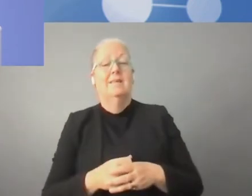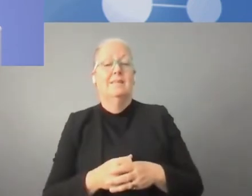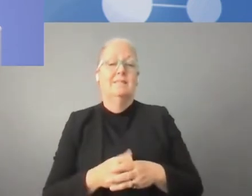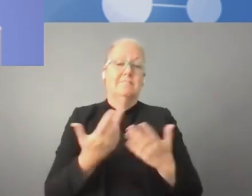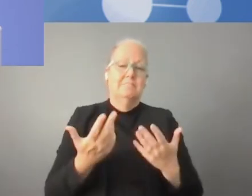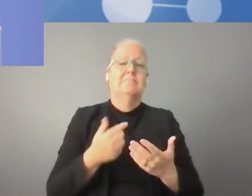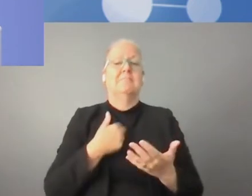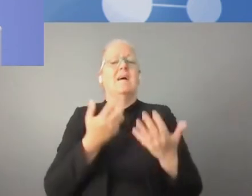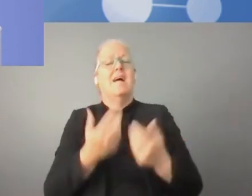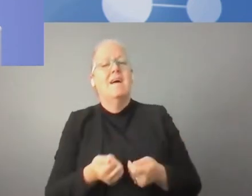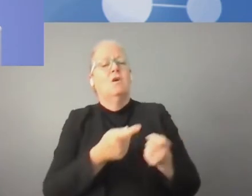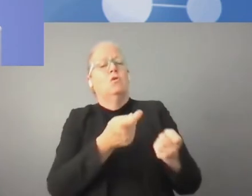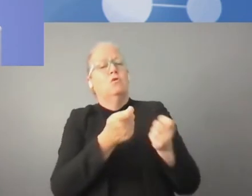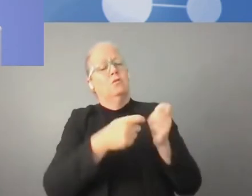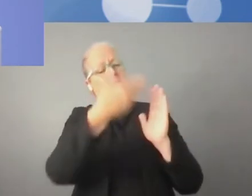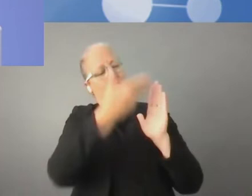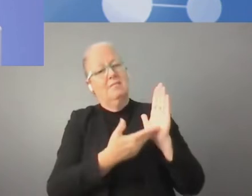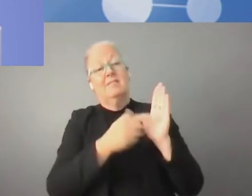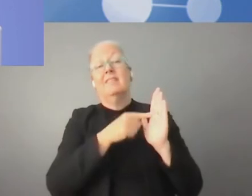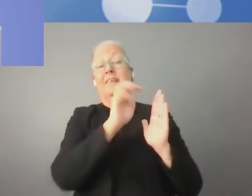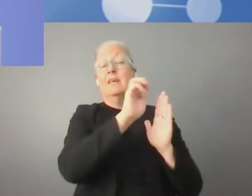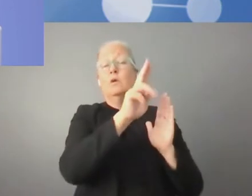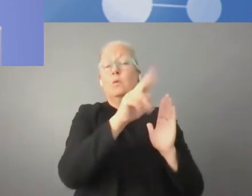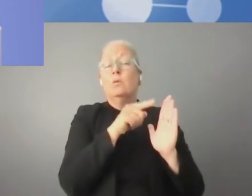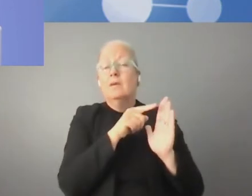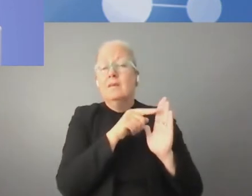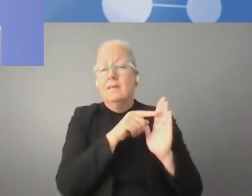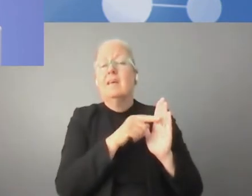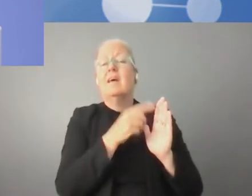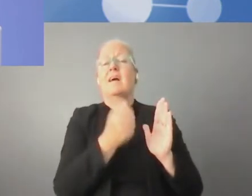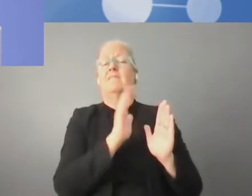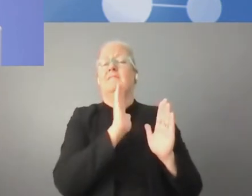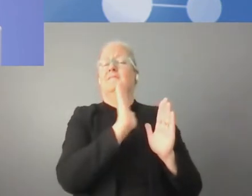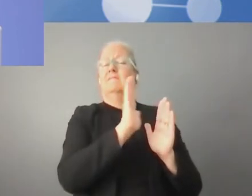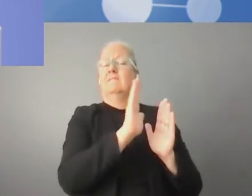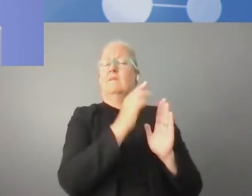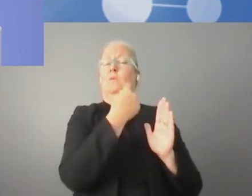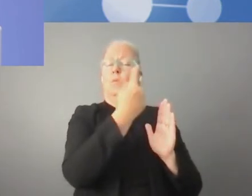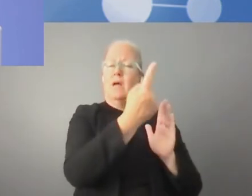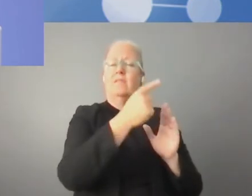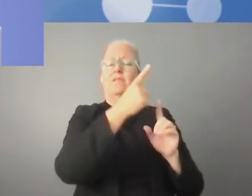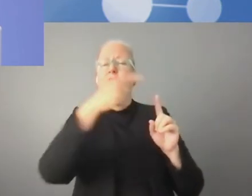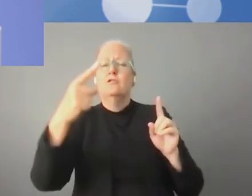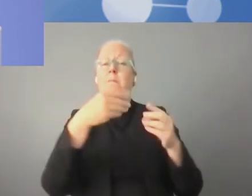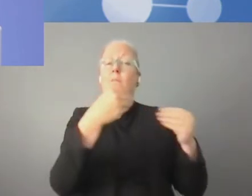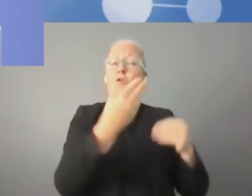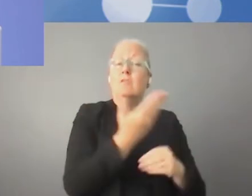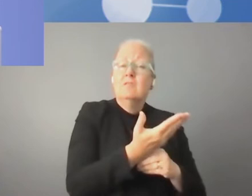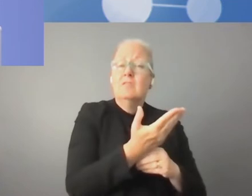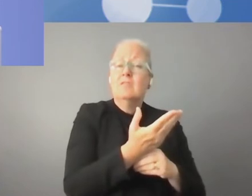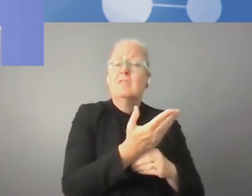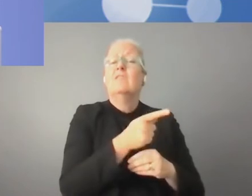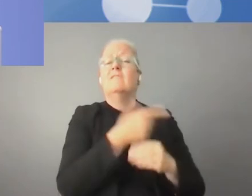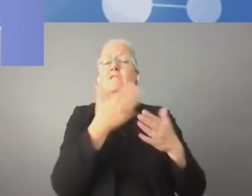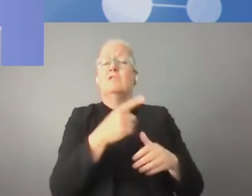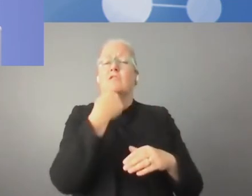下一个问题就是法令法规的问题。刚才大家已经都提到，在拉脱维亚是一个很小的国家，并不